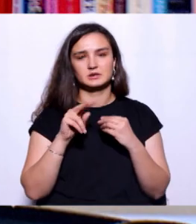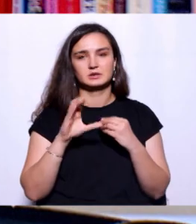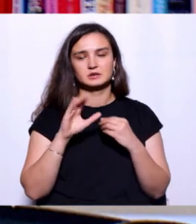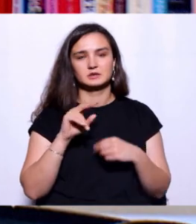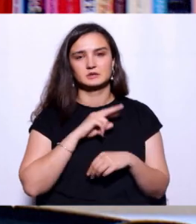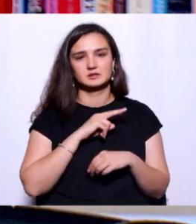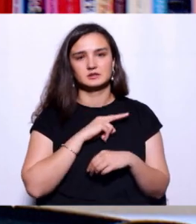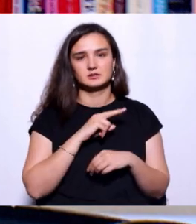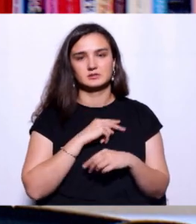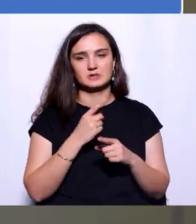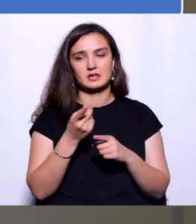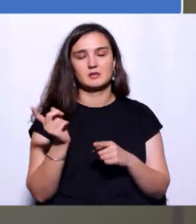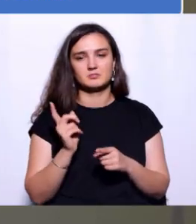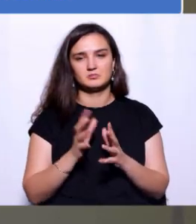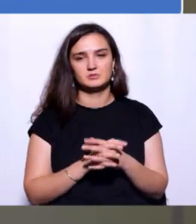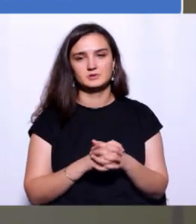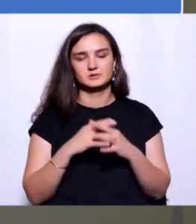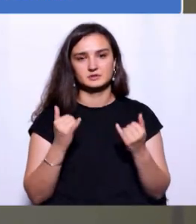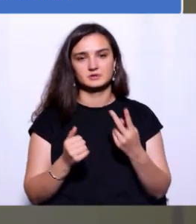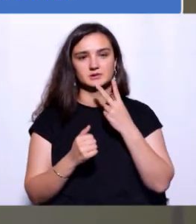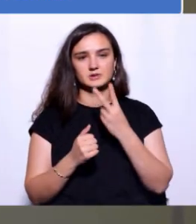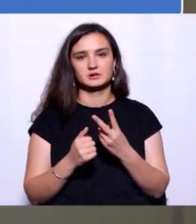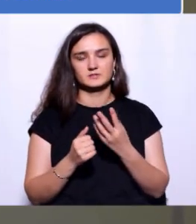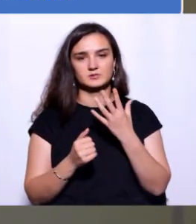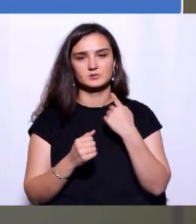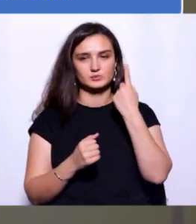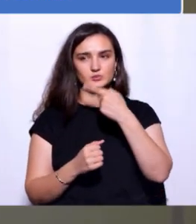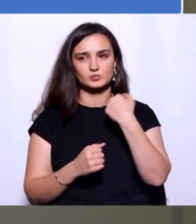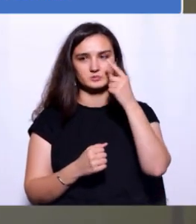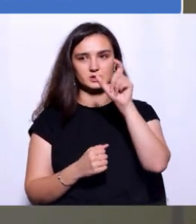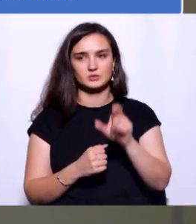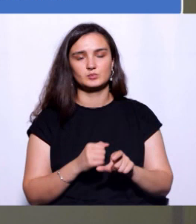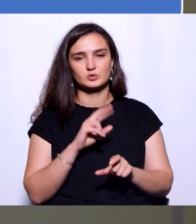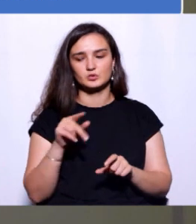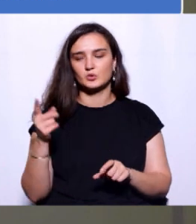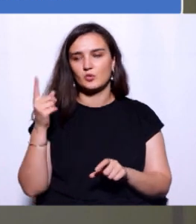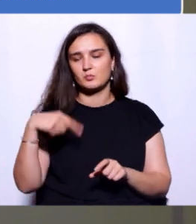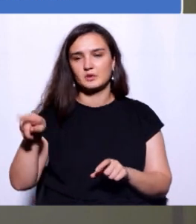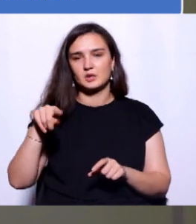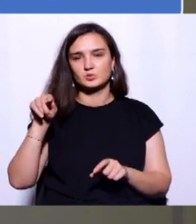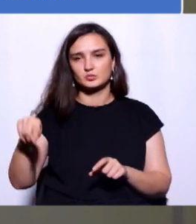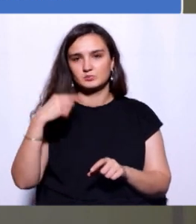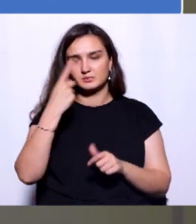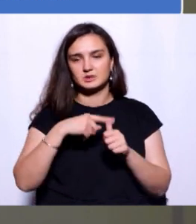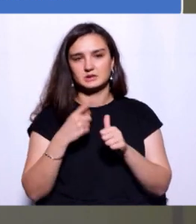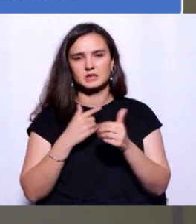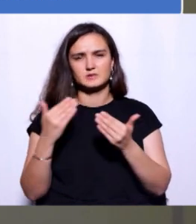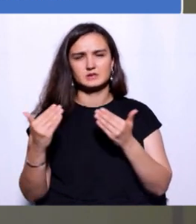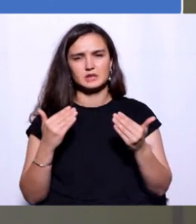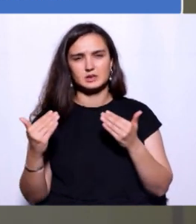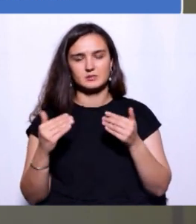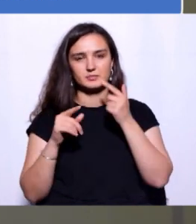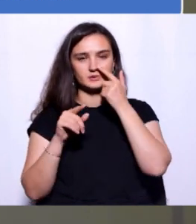Lisa loves them. თქვენ ახლა ხედავთ სუბიექტური და ობიექტური პირის